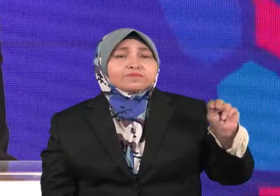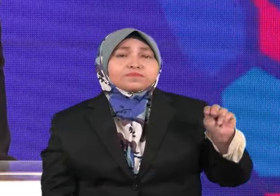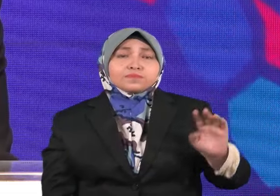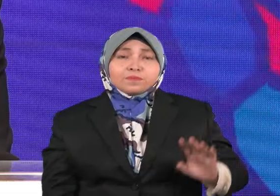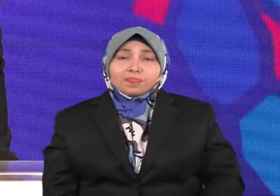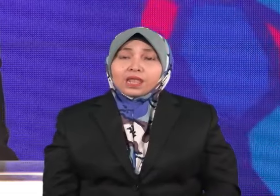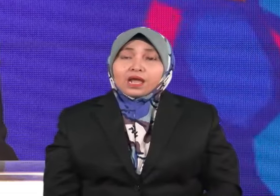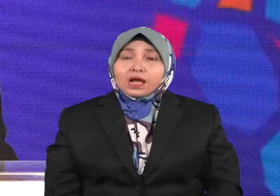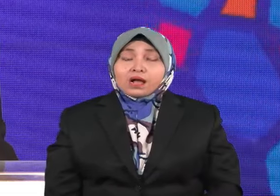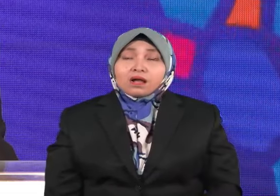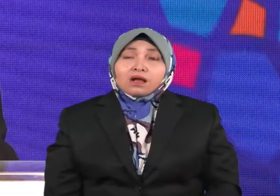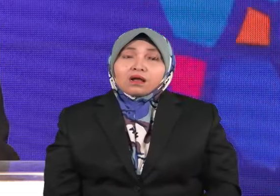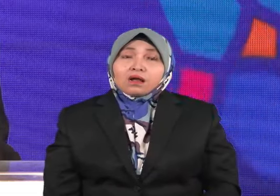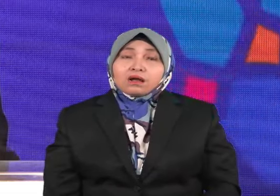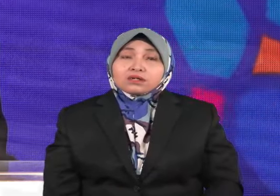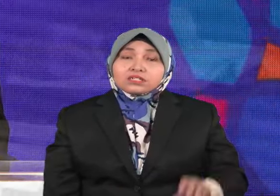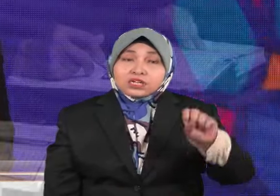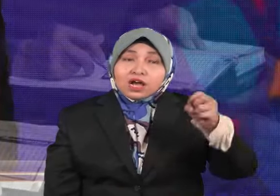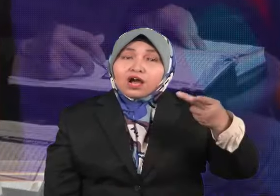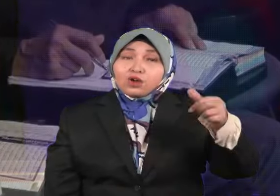al-Qur'an.